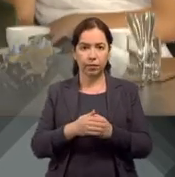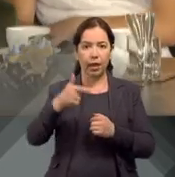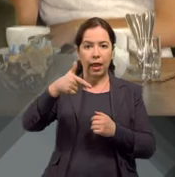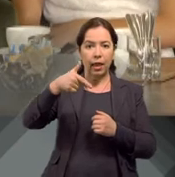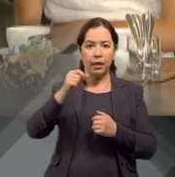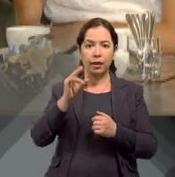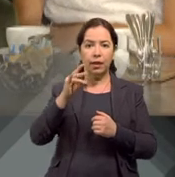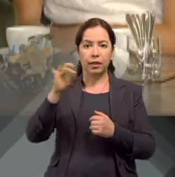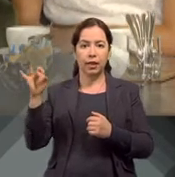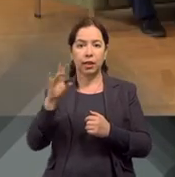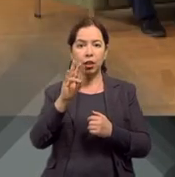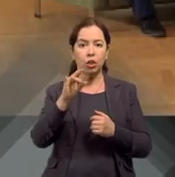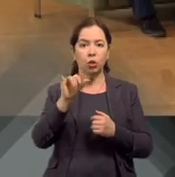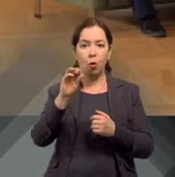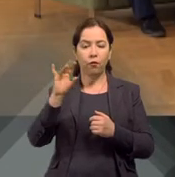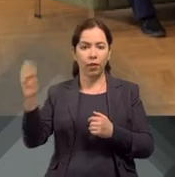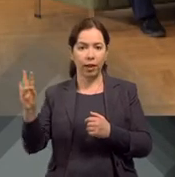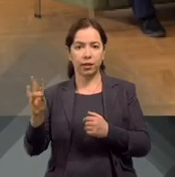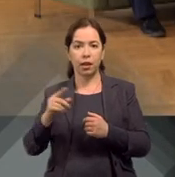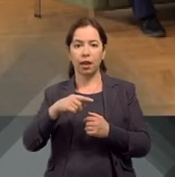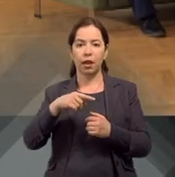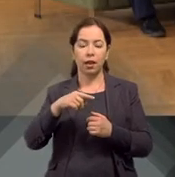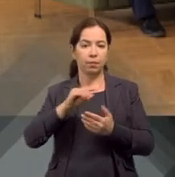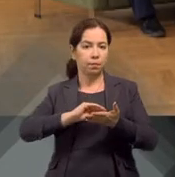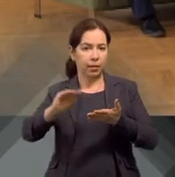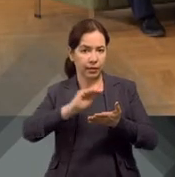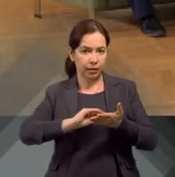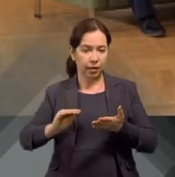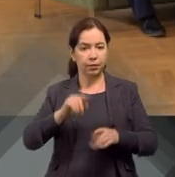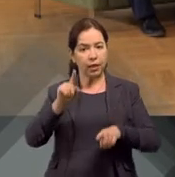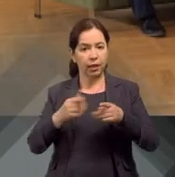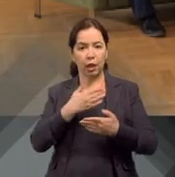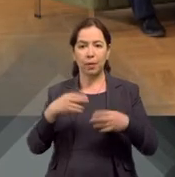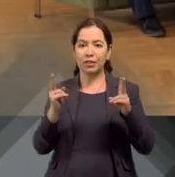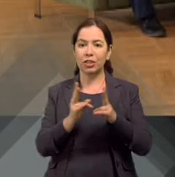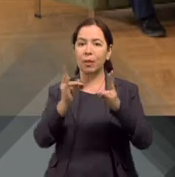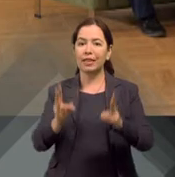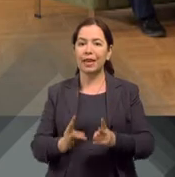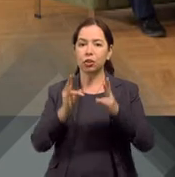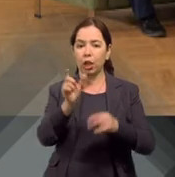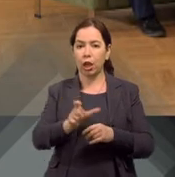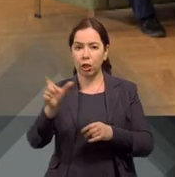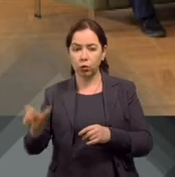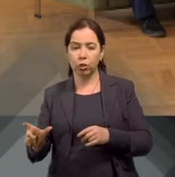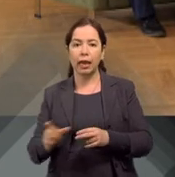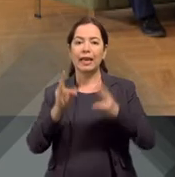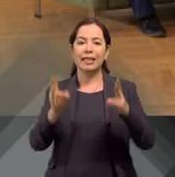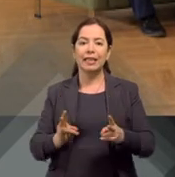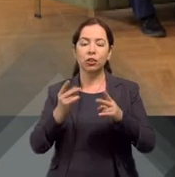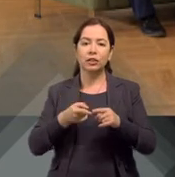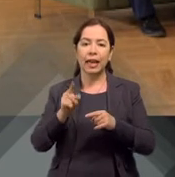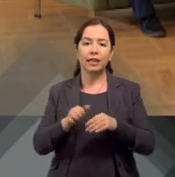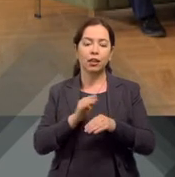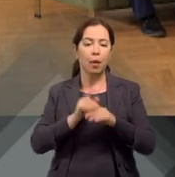И цитата такая. «Время от времени нам встречаются нежные люди. Нежность – это добродетель, которую довольно